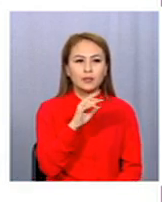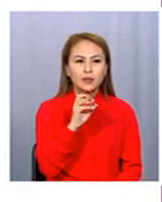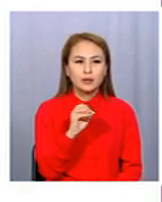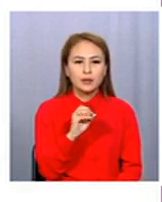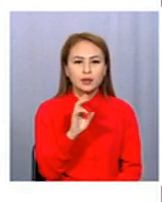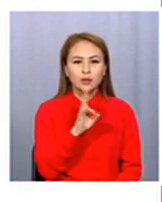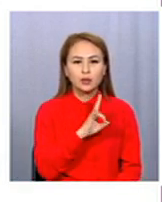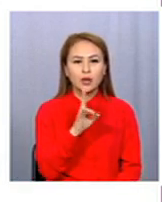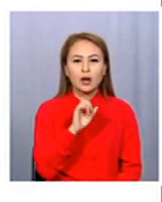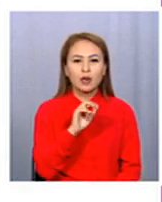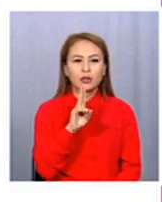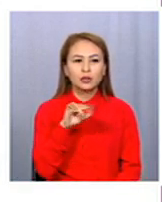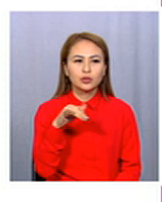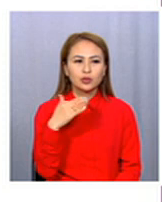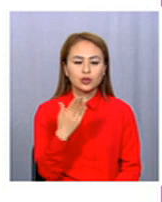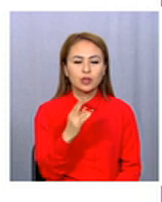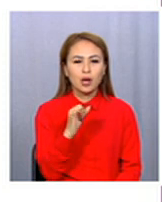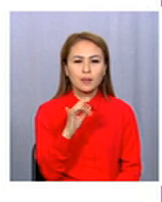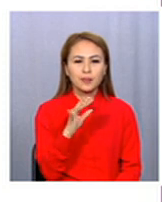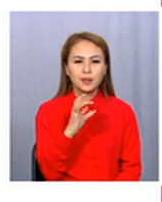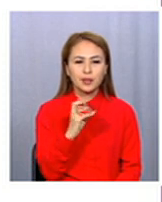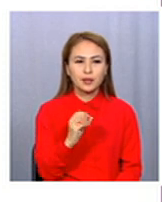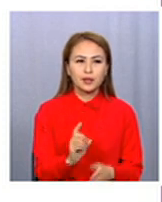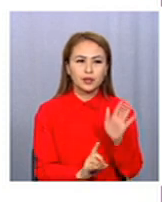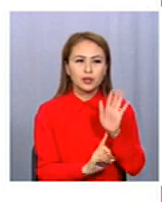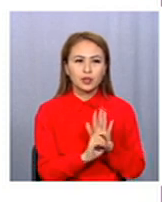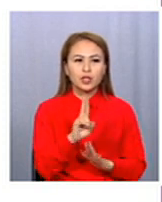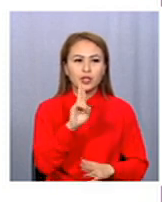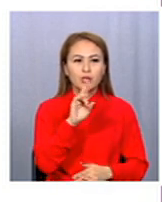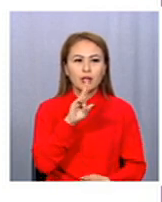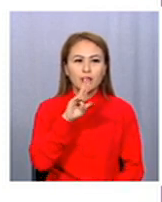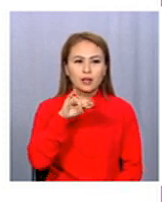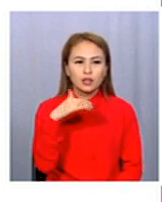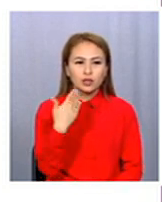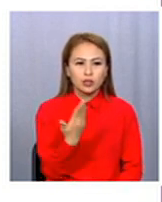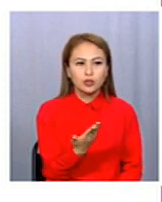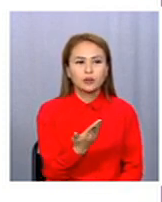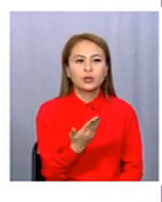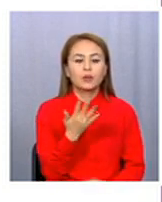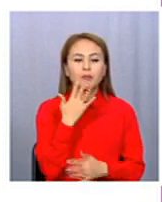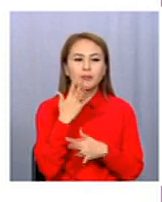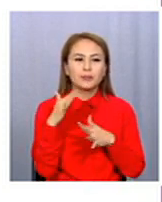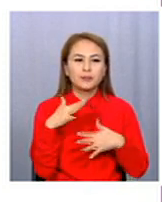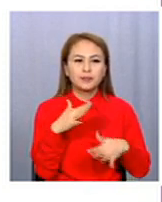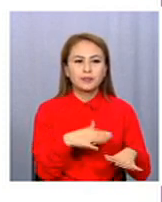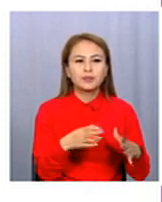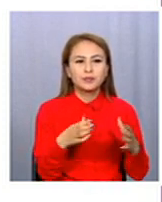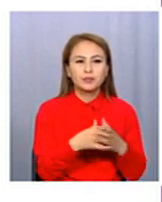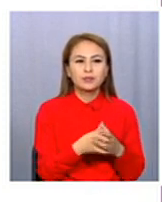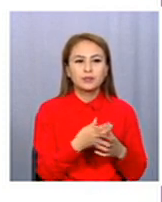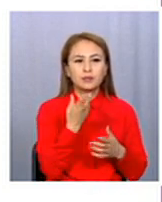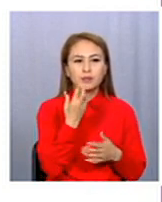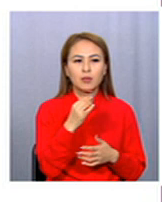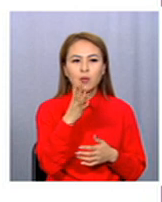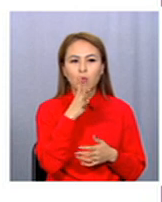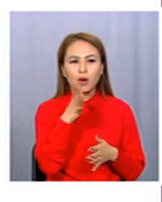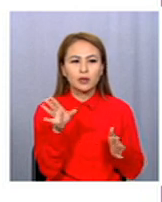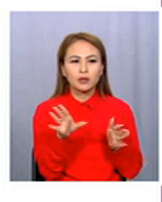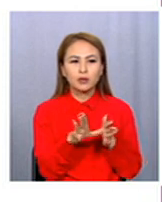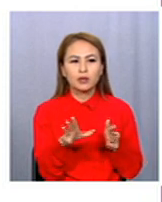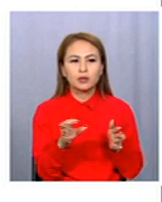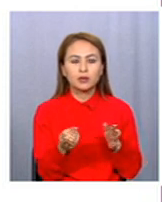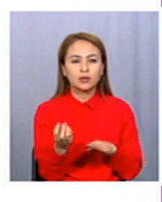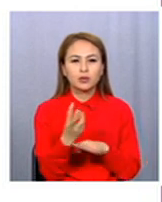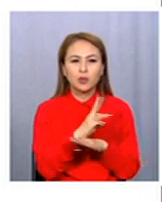Нұрдәулет Ақыштың Әбдіреден шыққан қылыш, Киелі көлдің қарақшылары, Бейуақта жанған